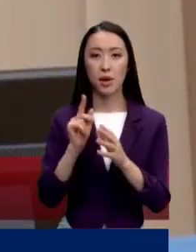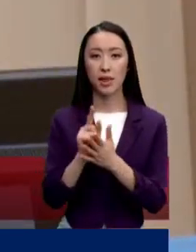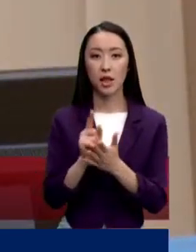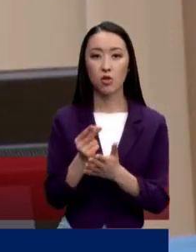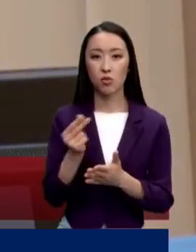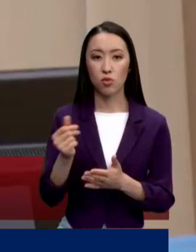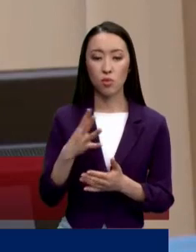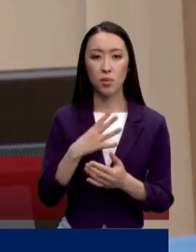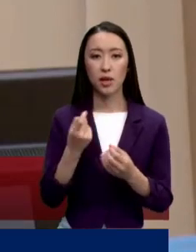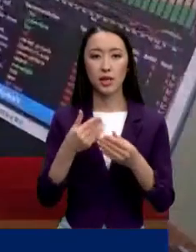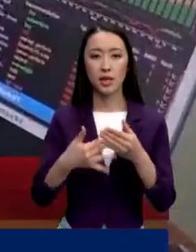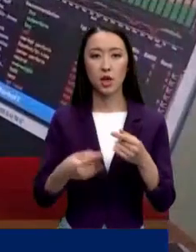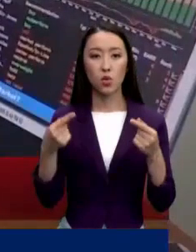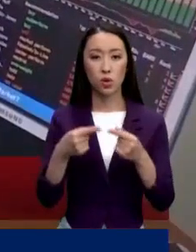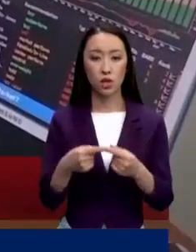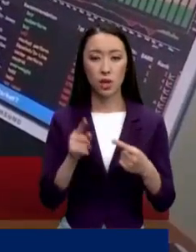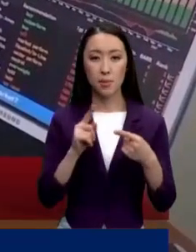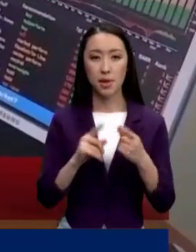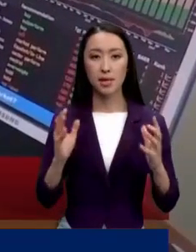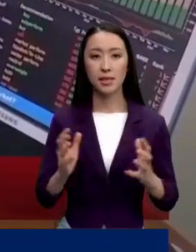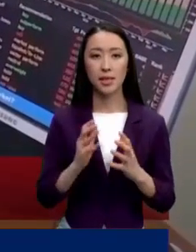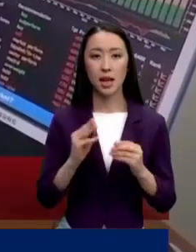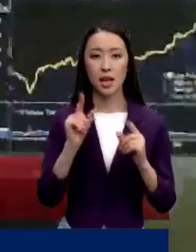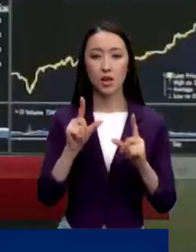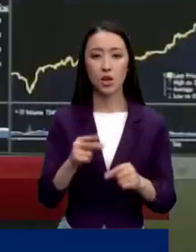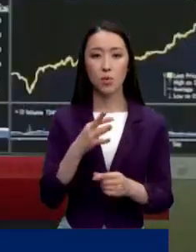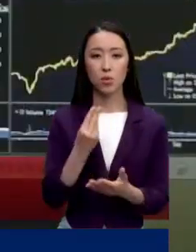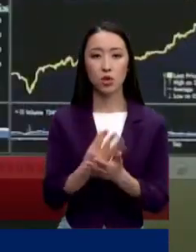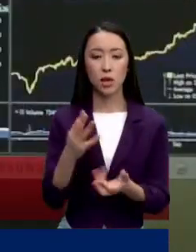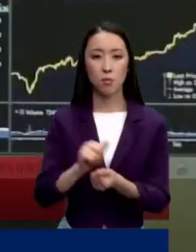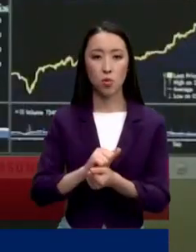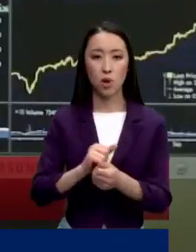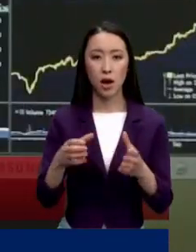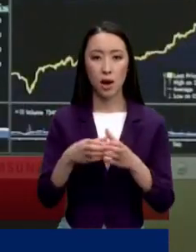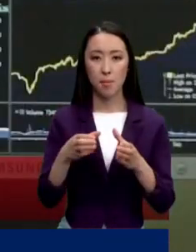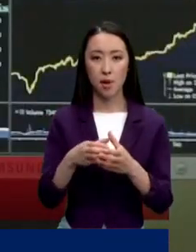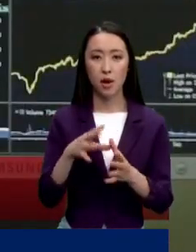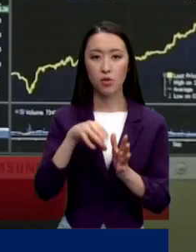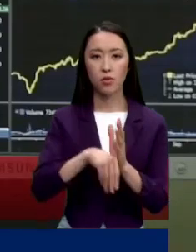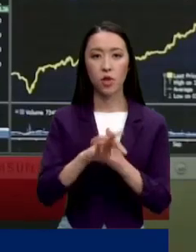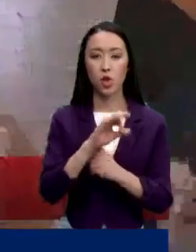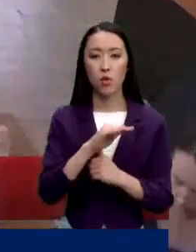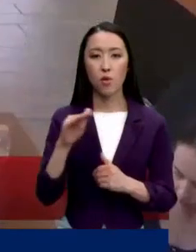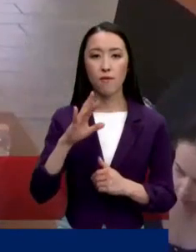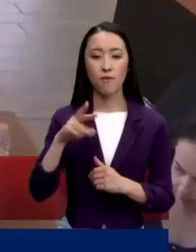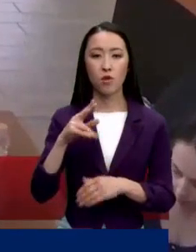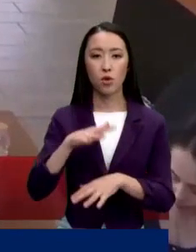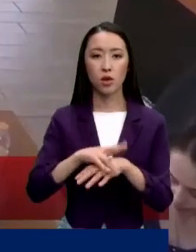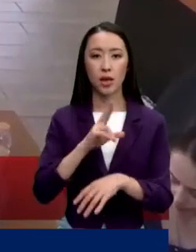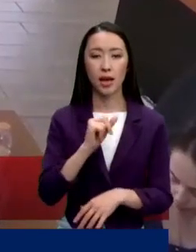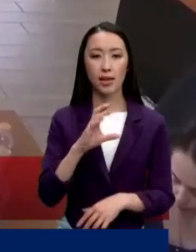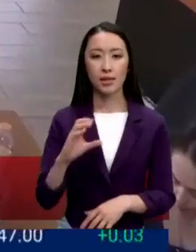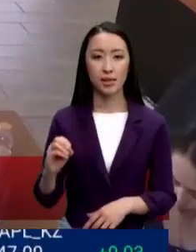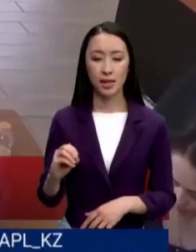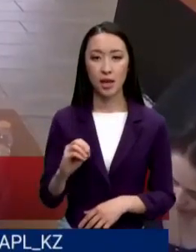приняли с некоторыми уточнениями. Первое. Сохранение льготы на дивиденды по ценным бумагам компании, находящихся в официальном списке фондовых бирж КСЕ